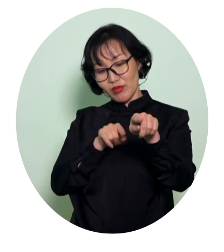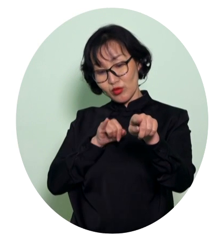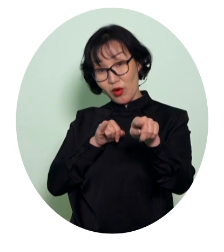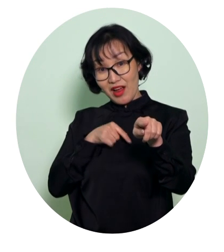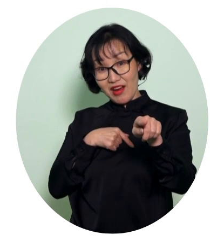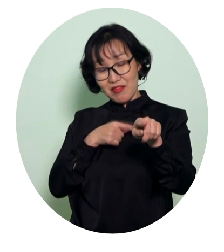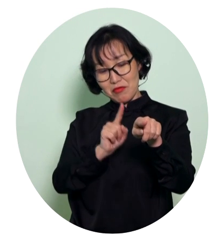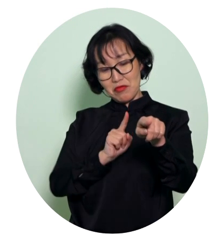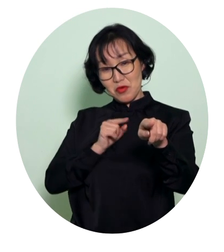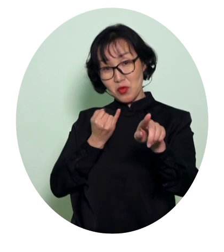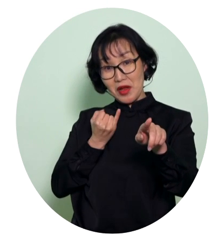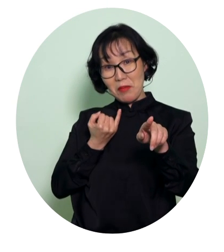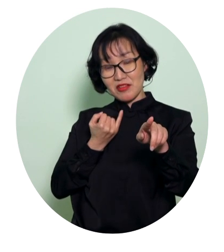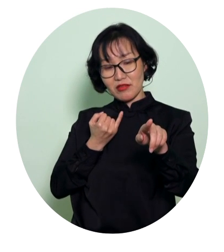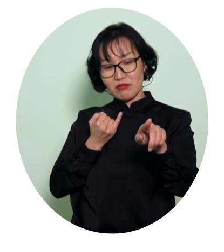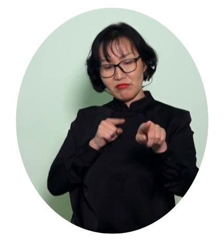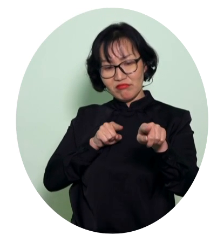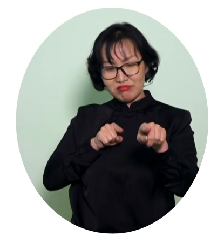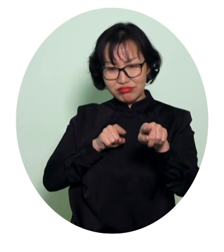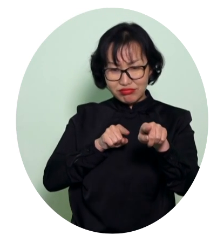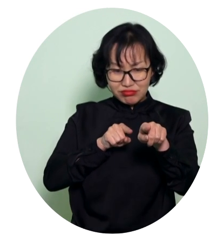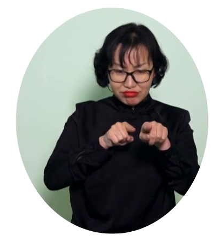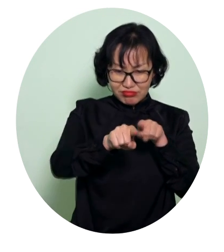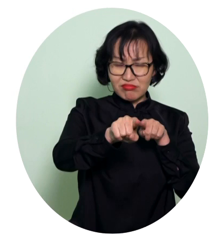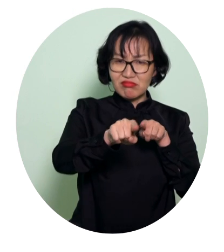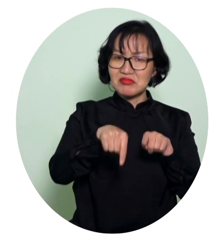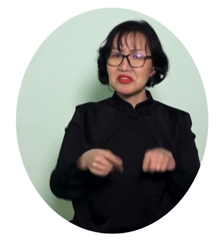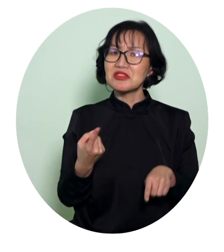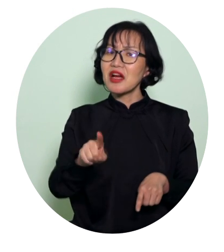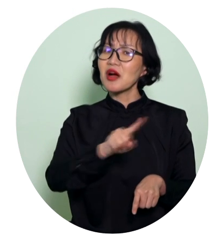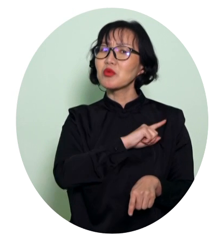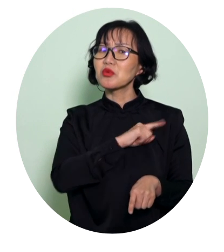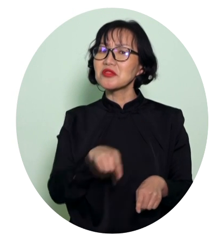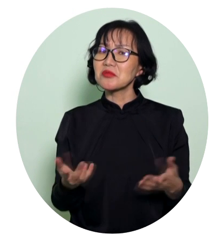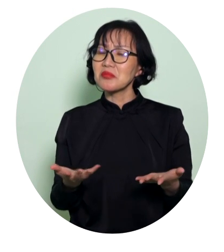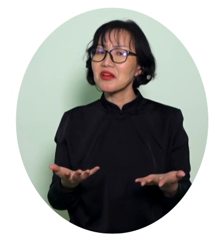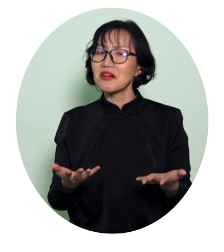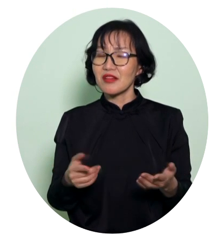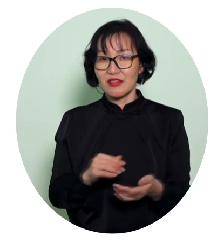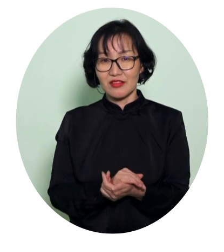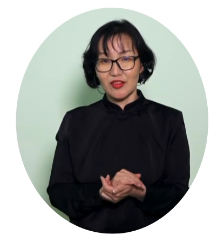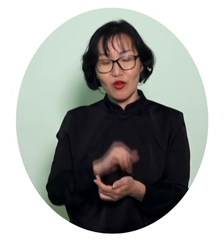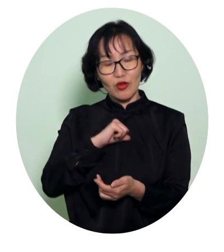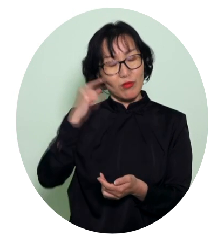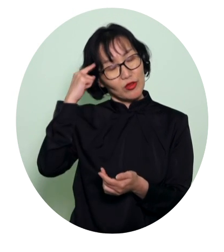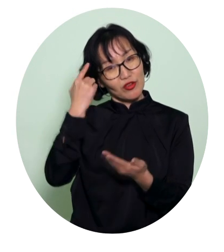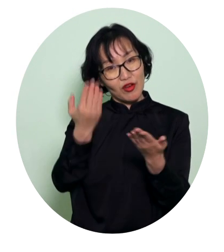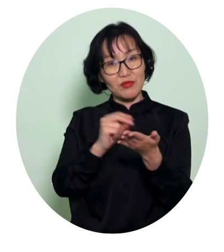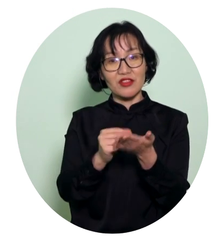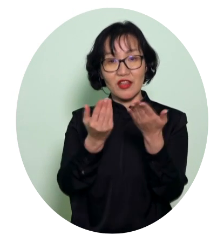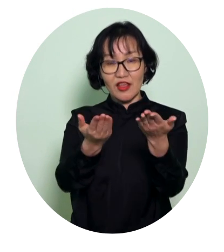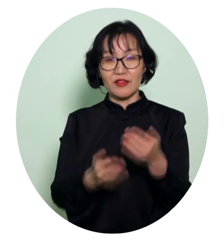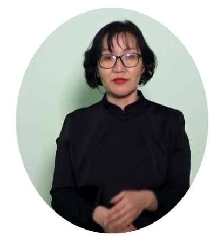орсон явж байсан дааг яагаад төрүүлсэн бэ? Яагаад магнал? За бодлоо бичээрэй